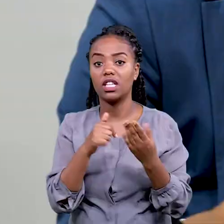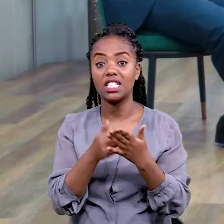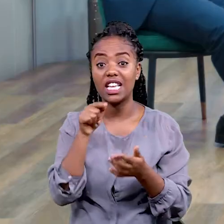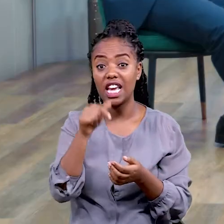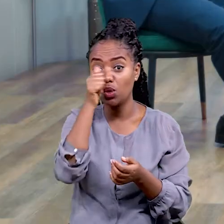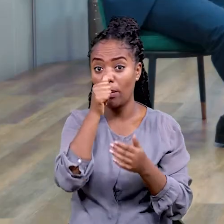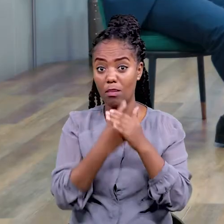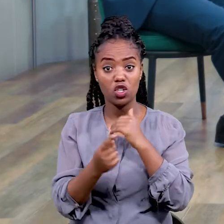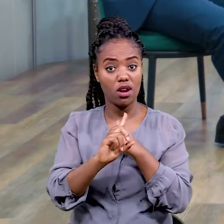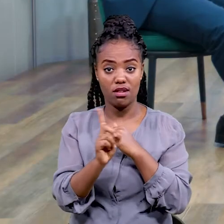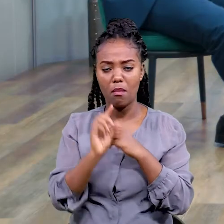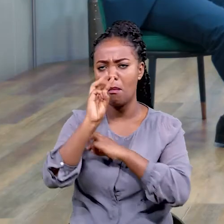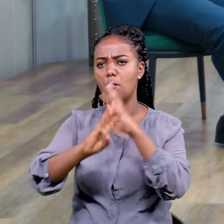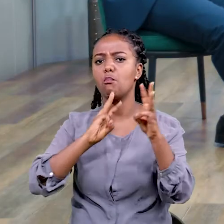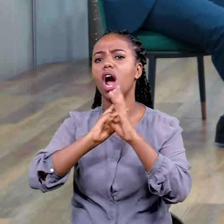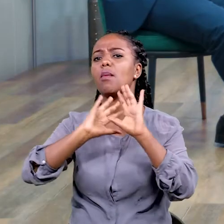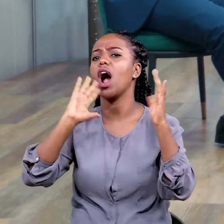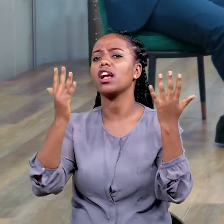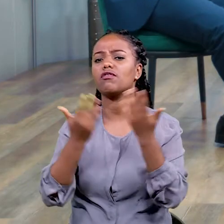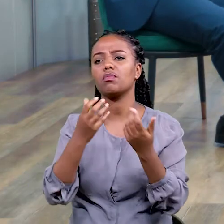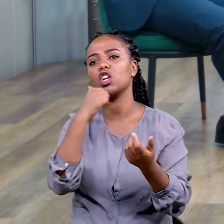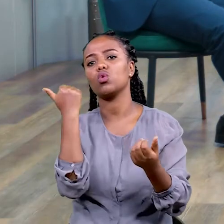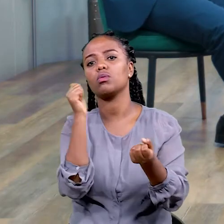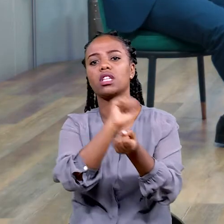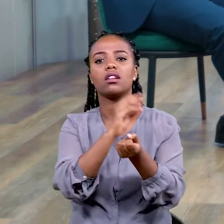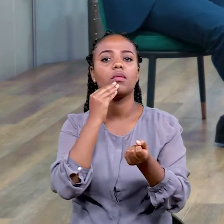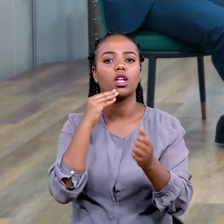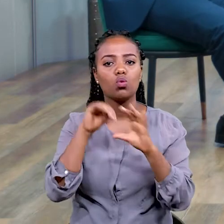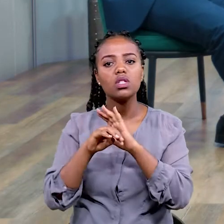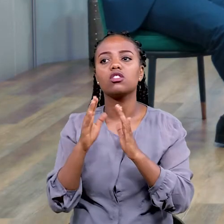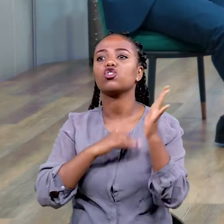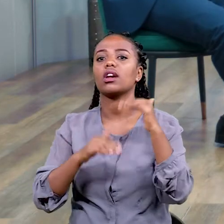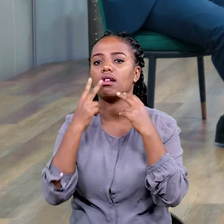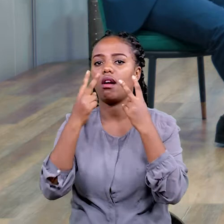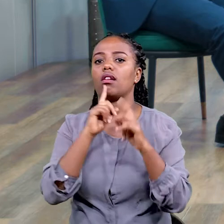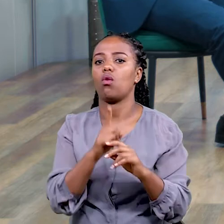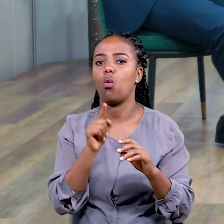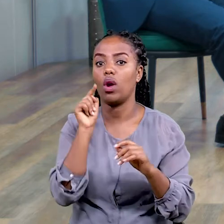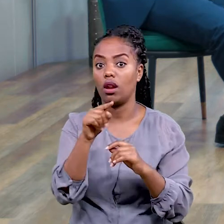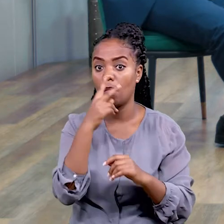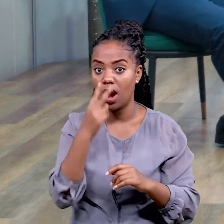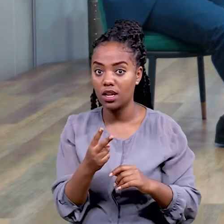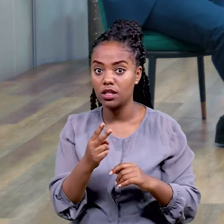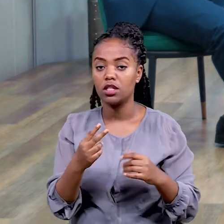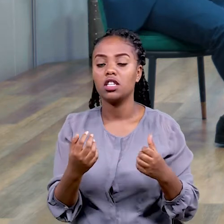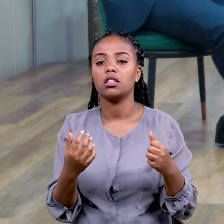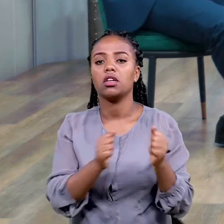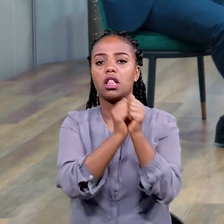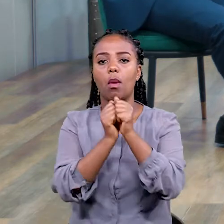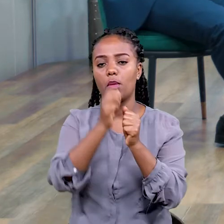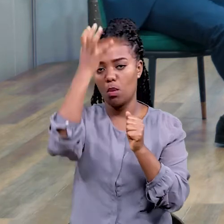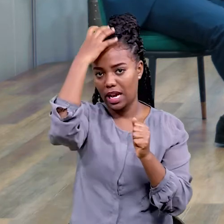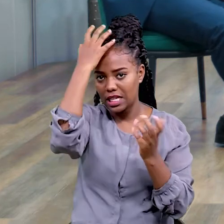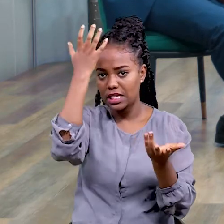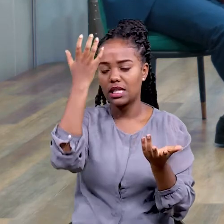ኬዝ ብቻ አይደለም። በነገራችን ላይ ዓለም አቀፍ ላይም የሌሎች ማረሚያ ቤቶች እንደ ክፍተት የታዩ ናቸው። ይህን ሁሉ በማየት የተባበሩት